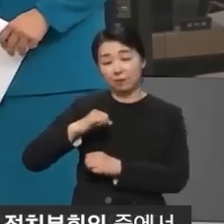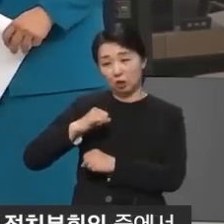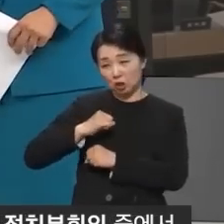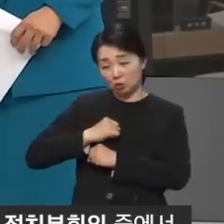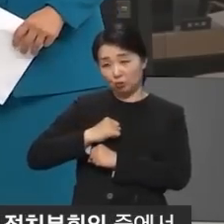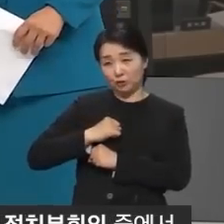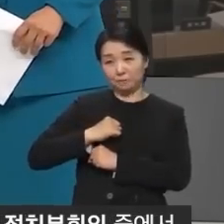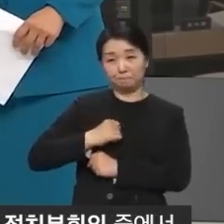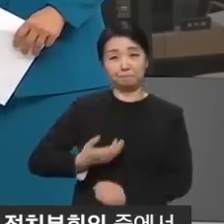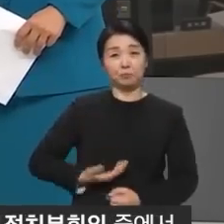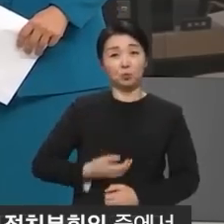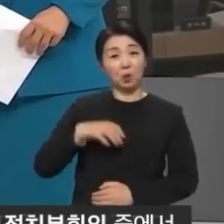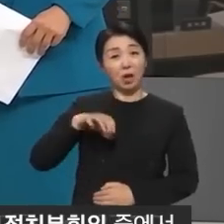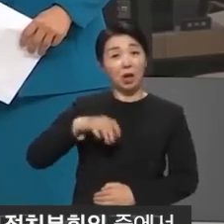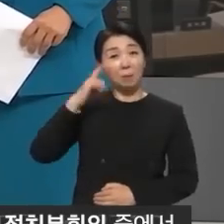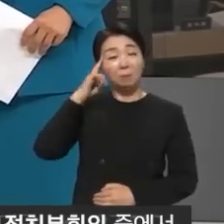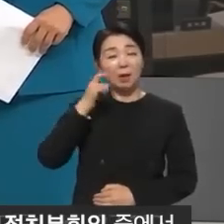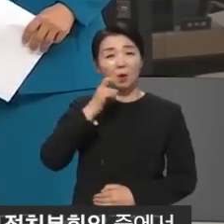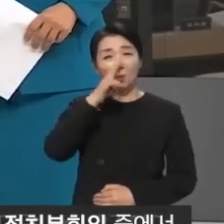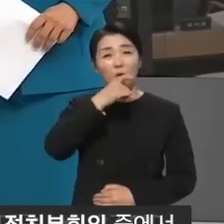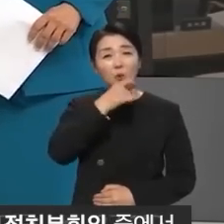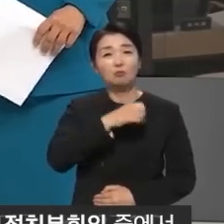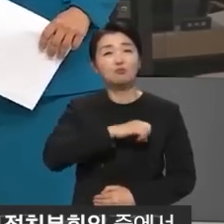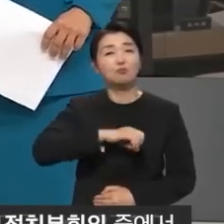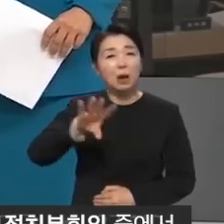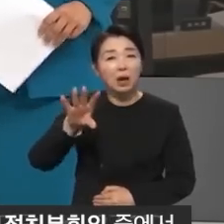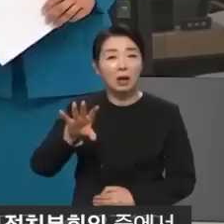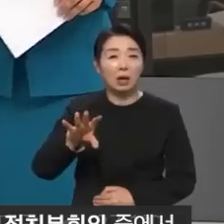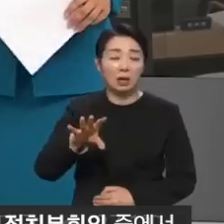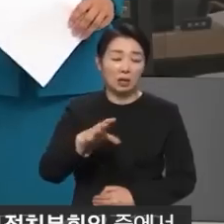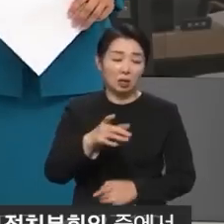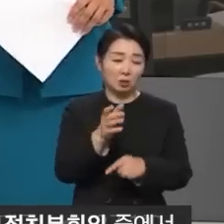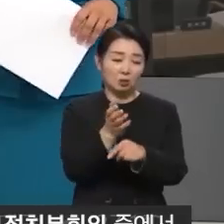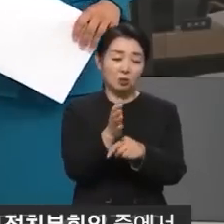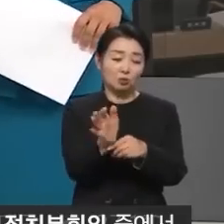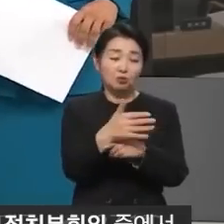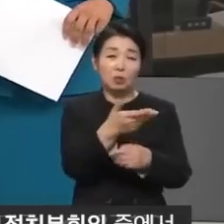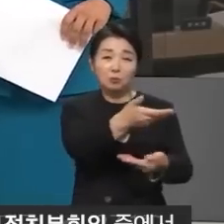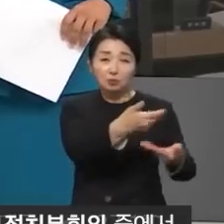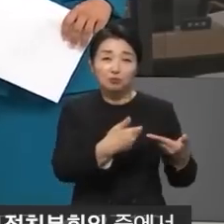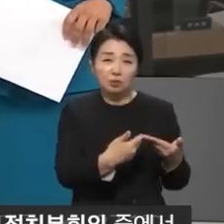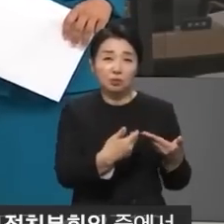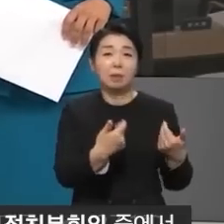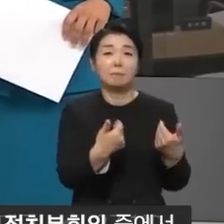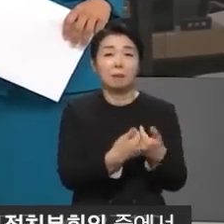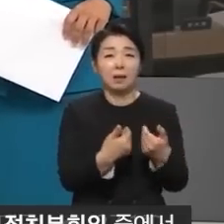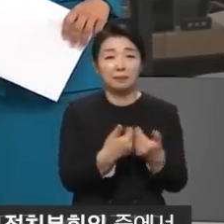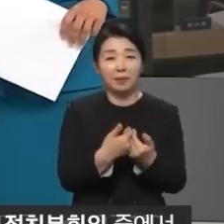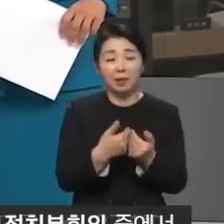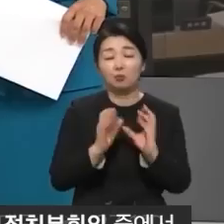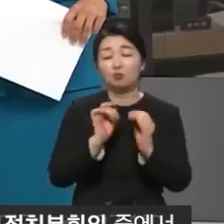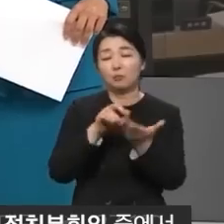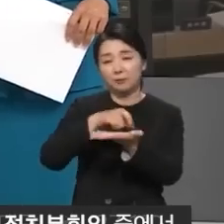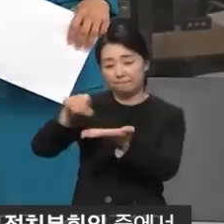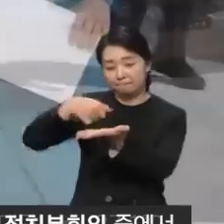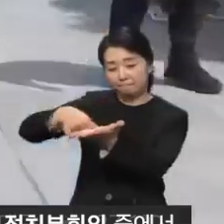앞에서요. 오염수 해양 투기 및 수산물 수입 반대 국민 서명 운동에 돌입한 겁니다.